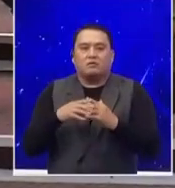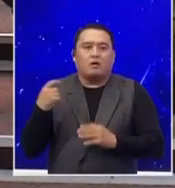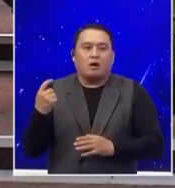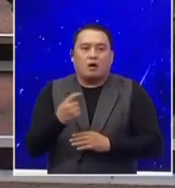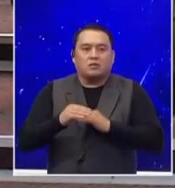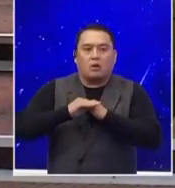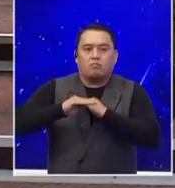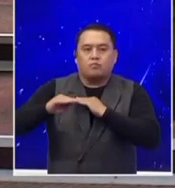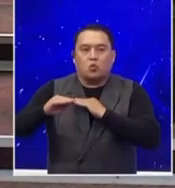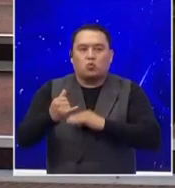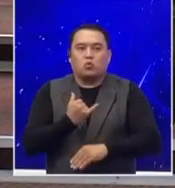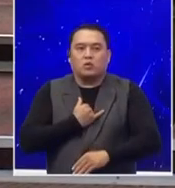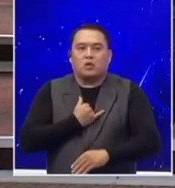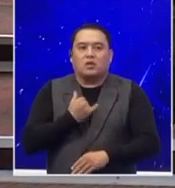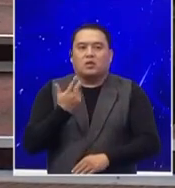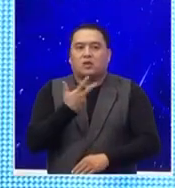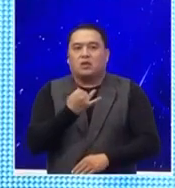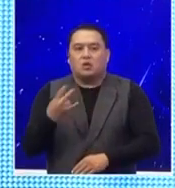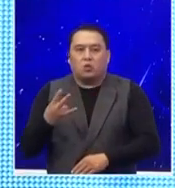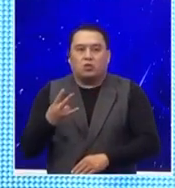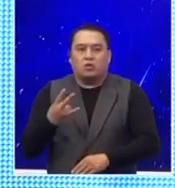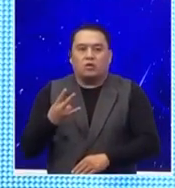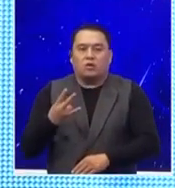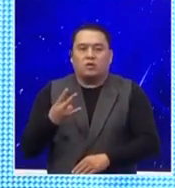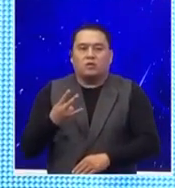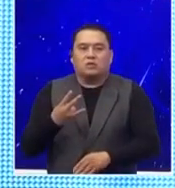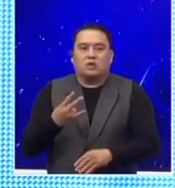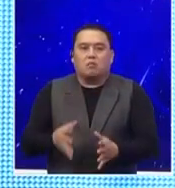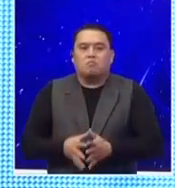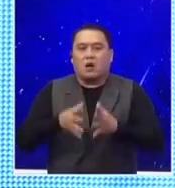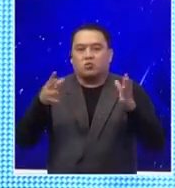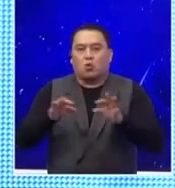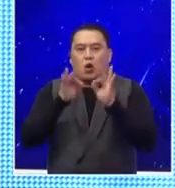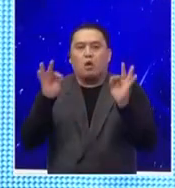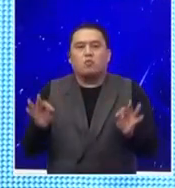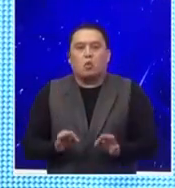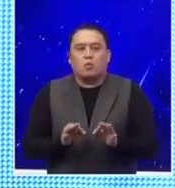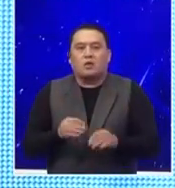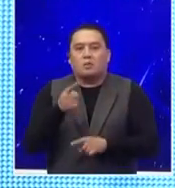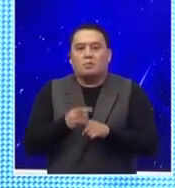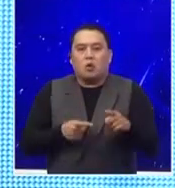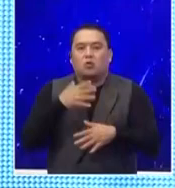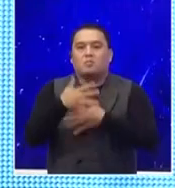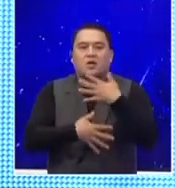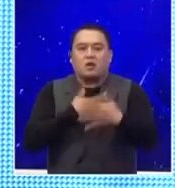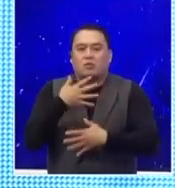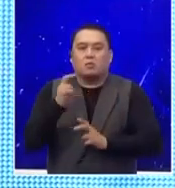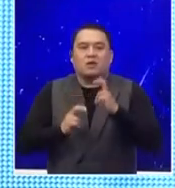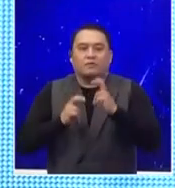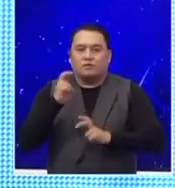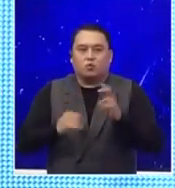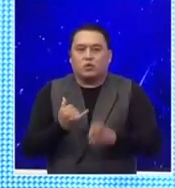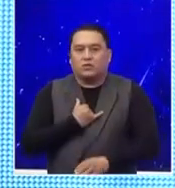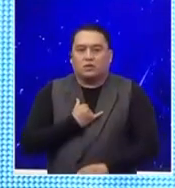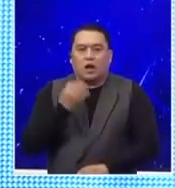В сельском хозяйстве мы уже к триллиону подходим. И самый большой объем доли перерабатывающей промышленности у нас